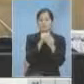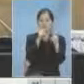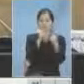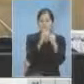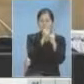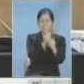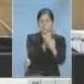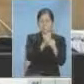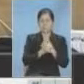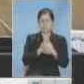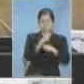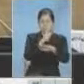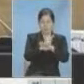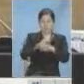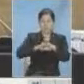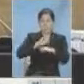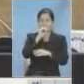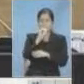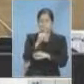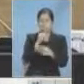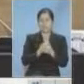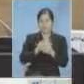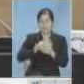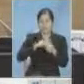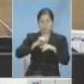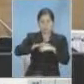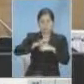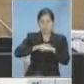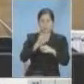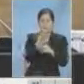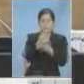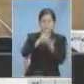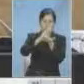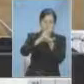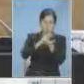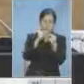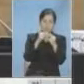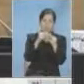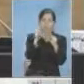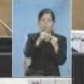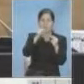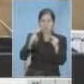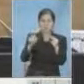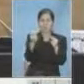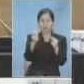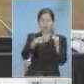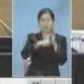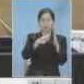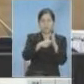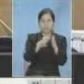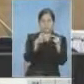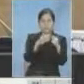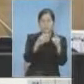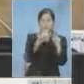ผมกำลังจะทักท้วงท่านอยู่ว่าท่านขอตัดเนี่ยกี่เปอร์เซ็นต์นะครับแล้วก็เหตุผลในการตัดนะครับท่